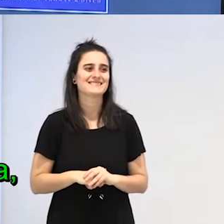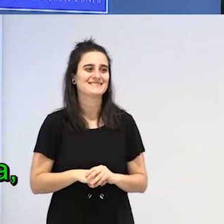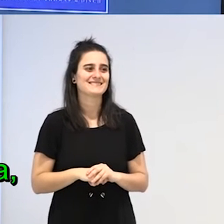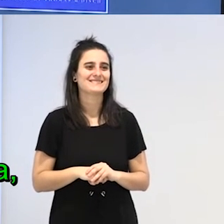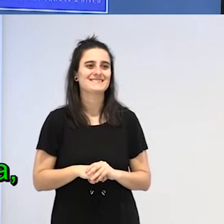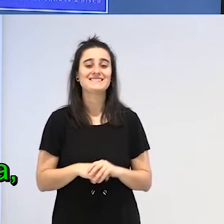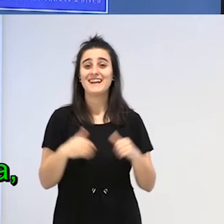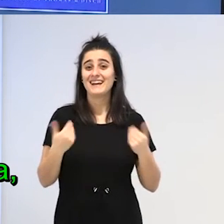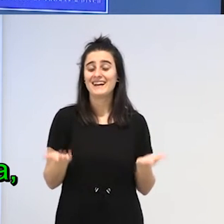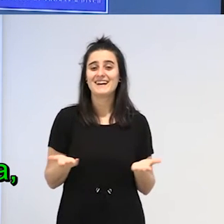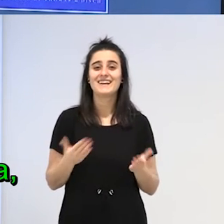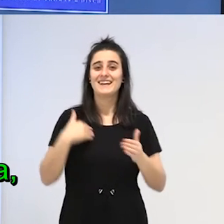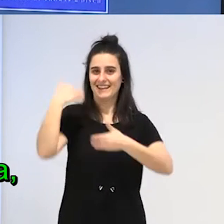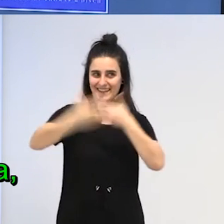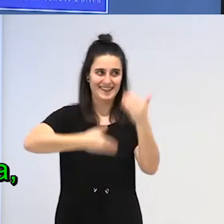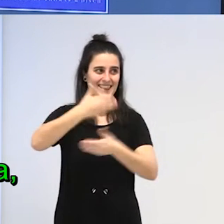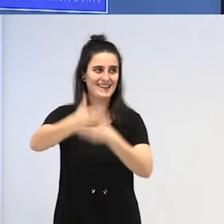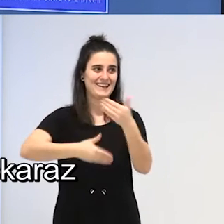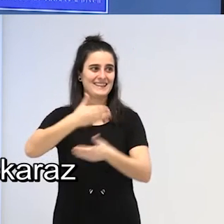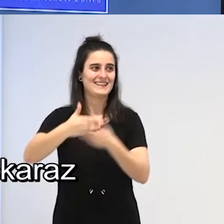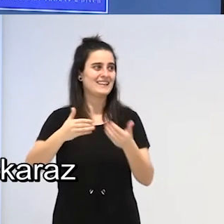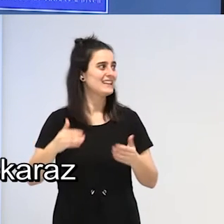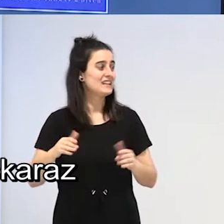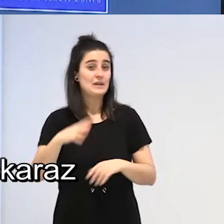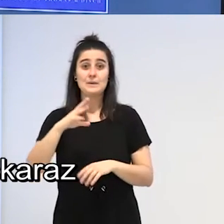Bueno, beraz jarraituko dugu aurrera, beste hiru bat. Hau